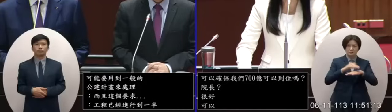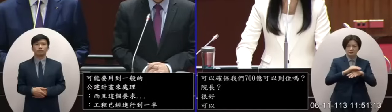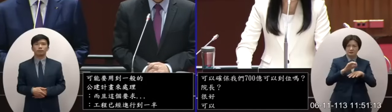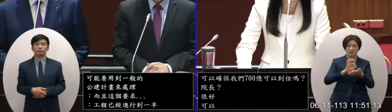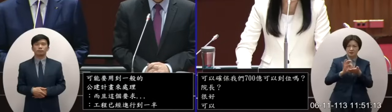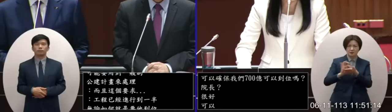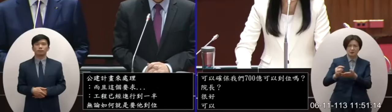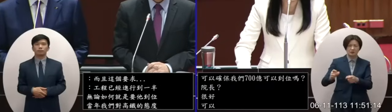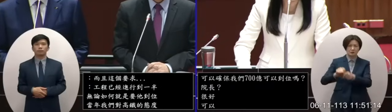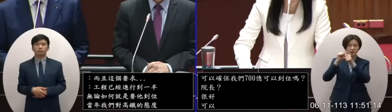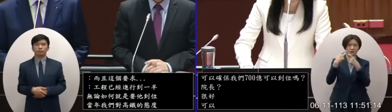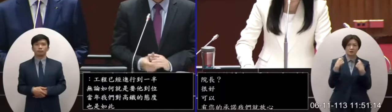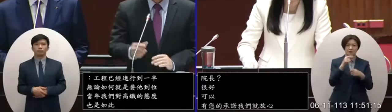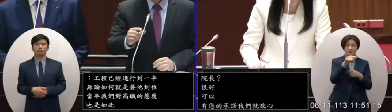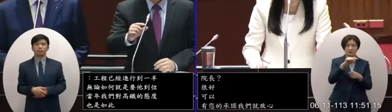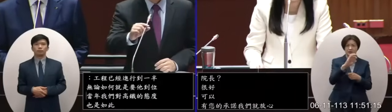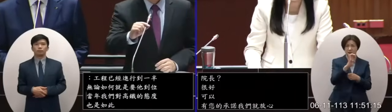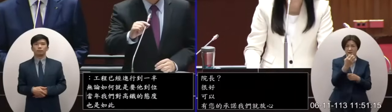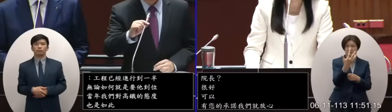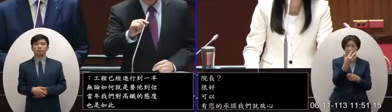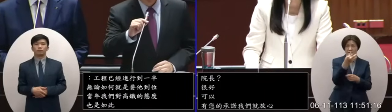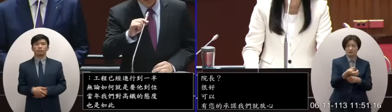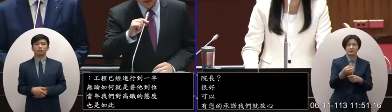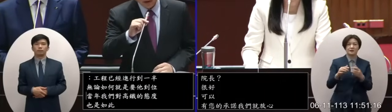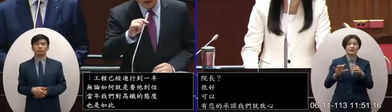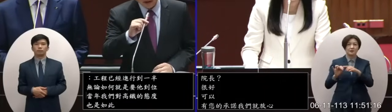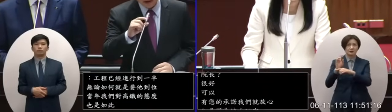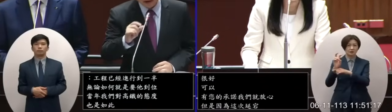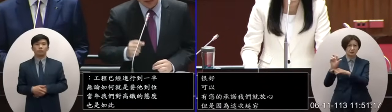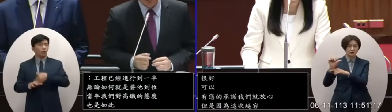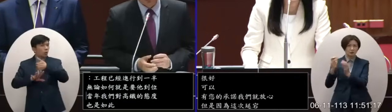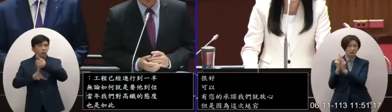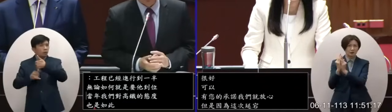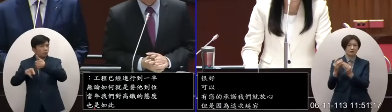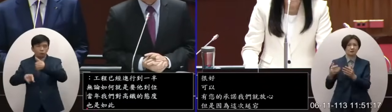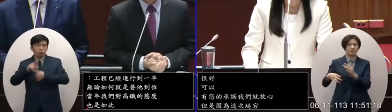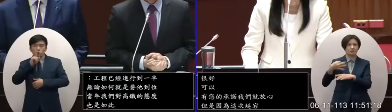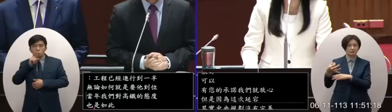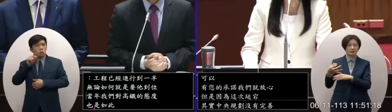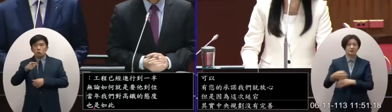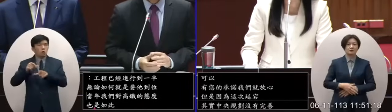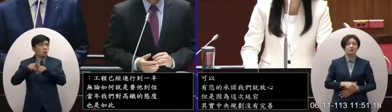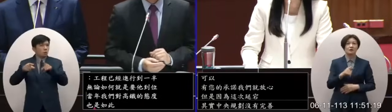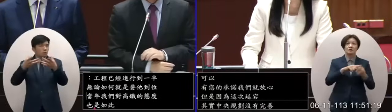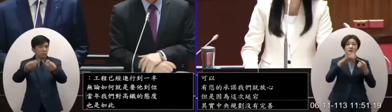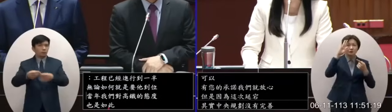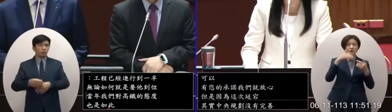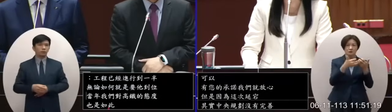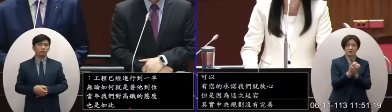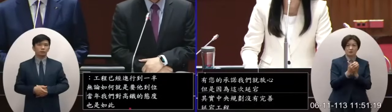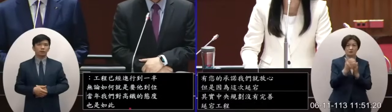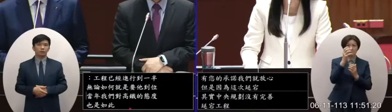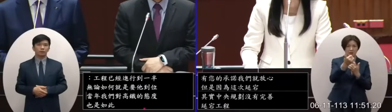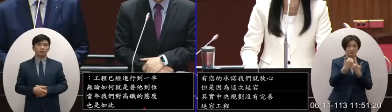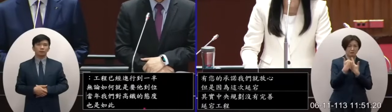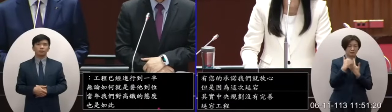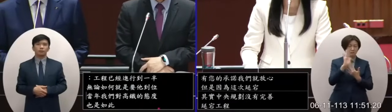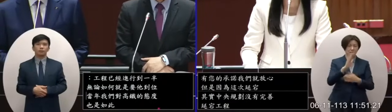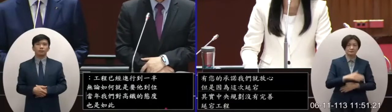原本1048亿的时候，桃园市政府要负担25%，大概是257亿。对不起，部长，不要一直插嘴好不好？